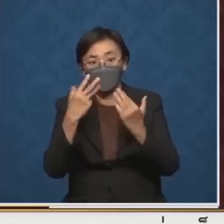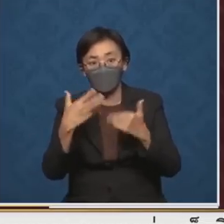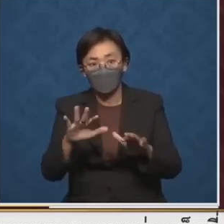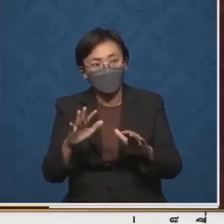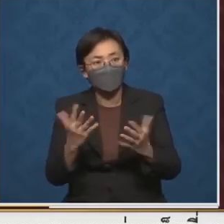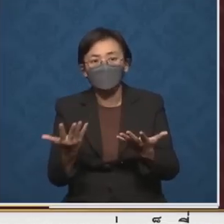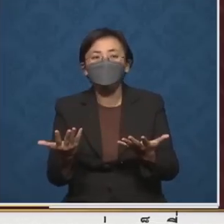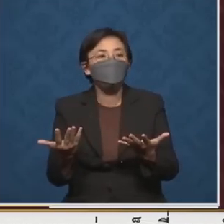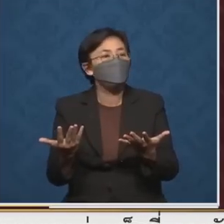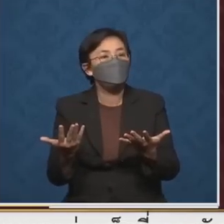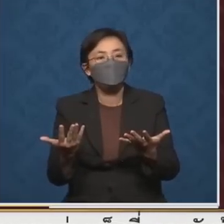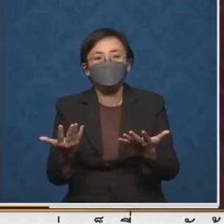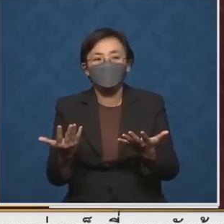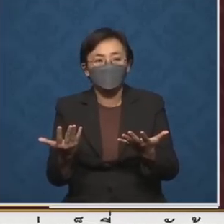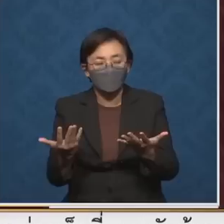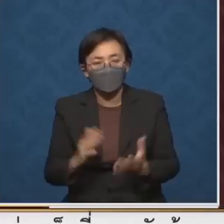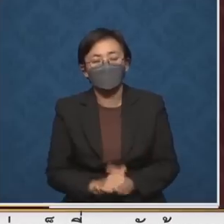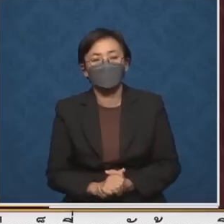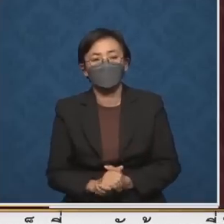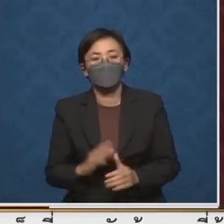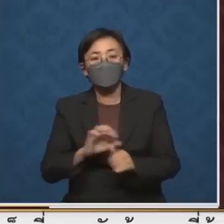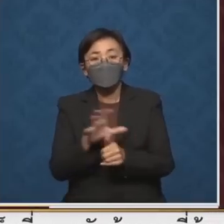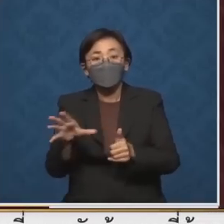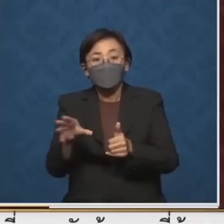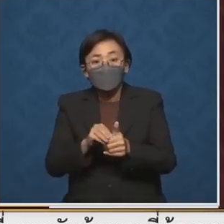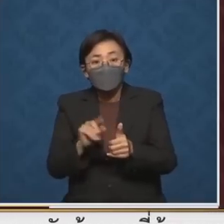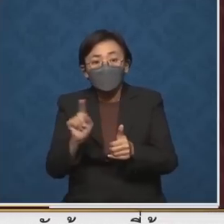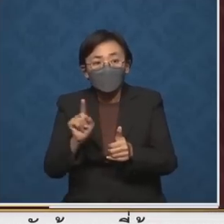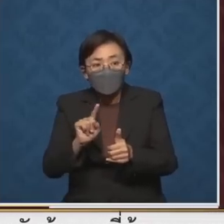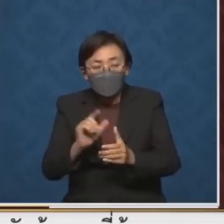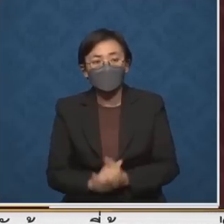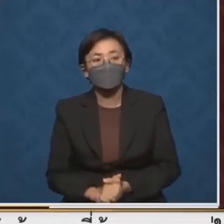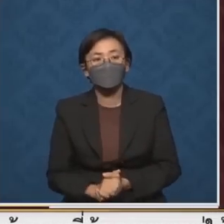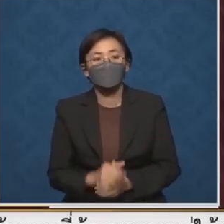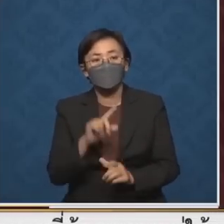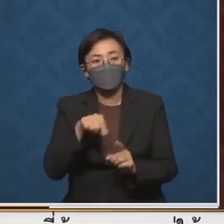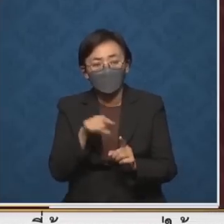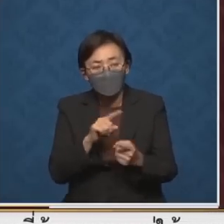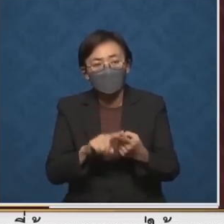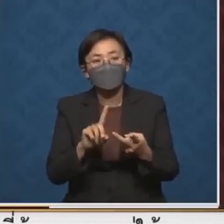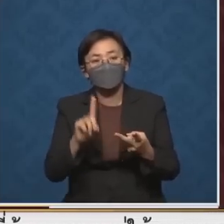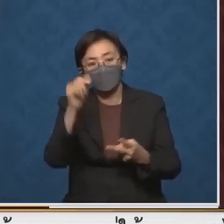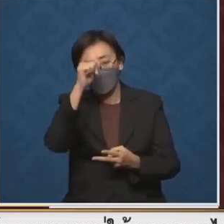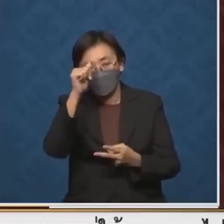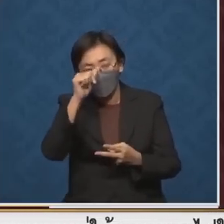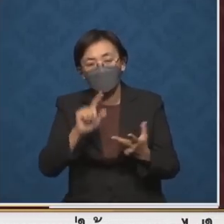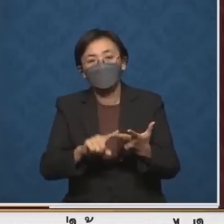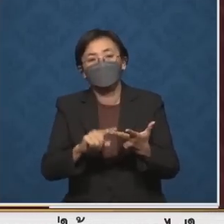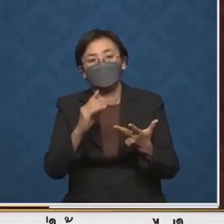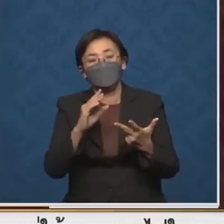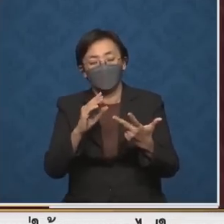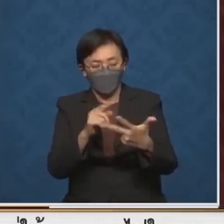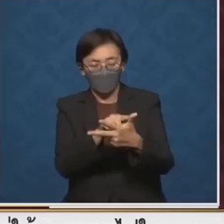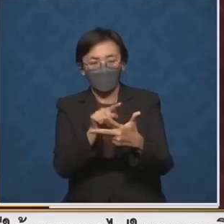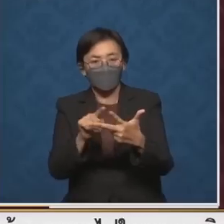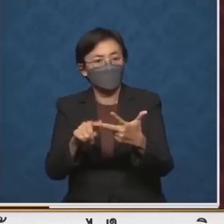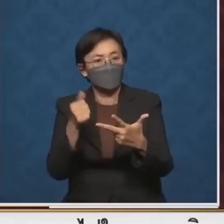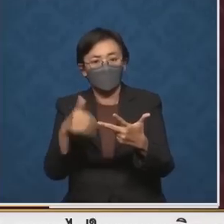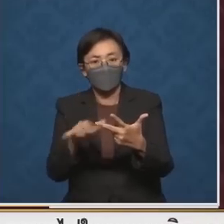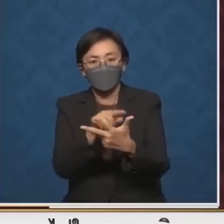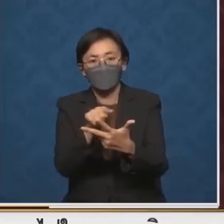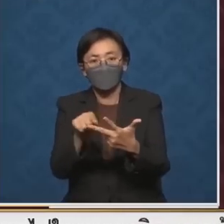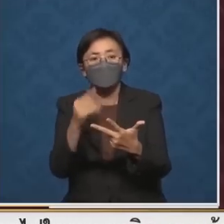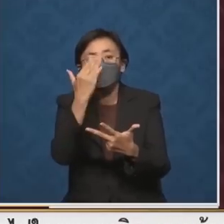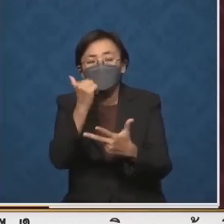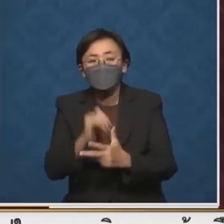ไม่สามารถป้องกันการติดเชือไม่ว่าจะ Alpha, Delta และ Beta ได้นั่แ